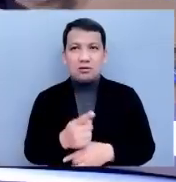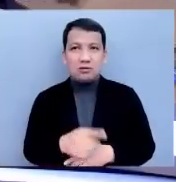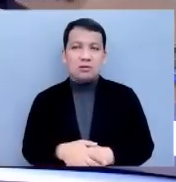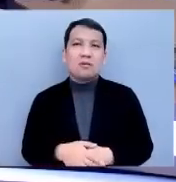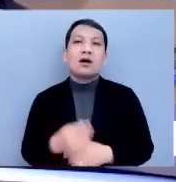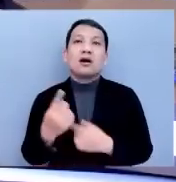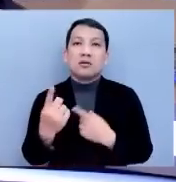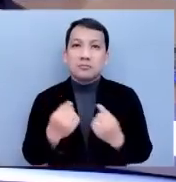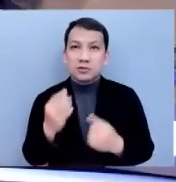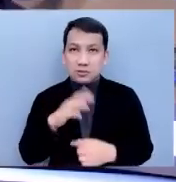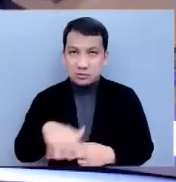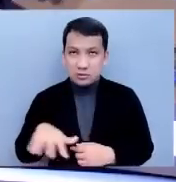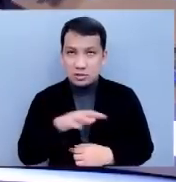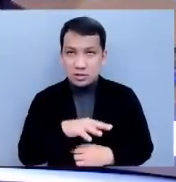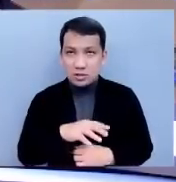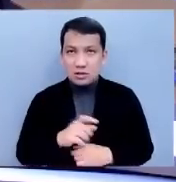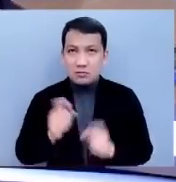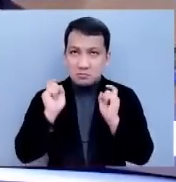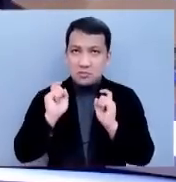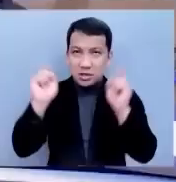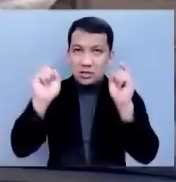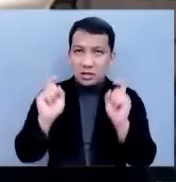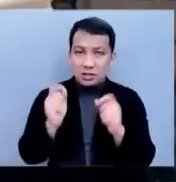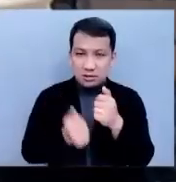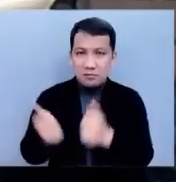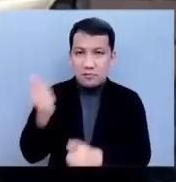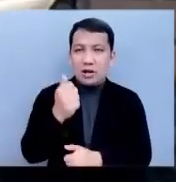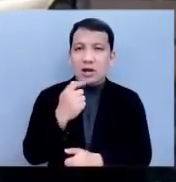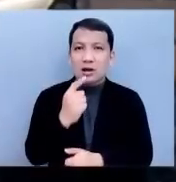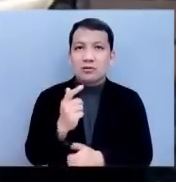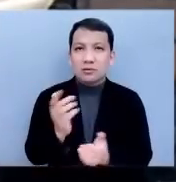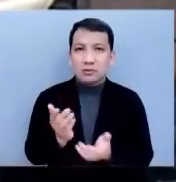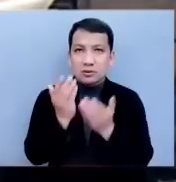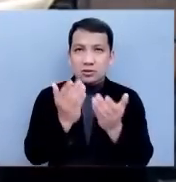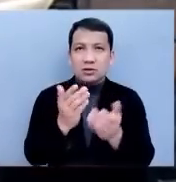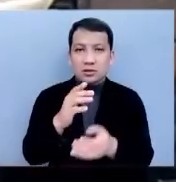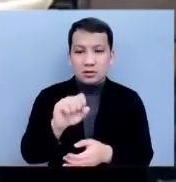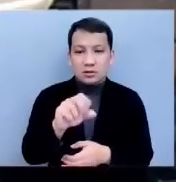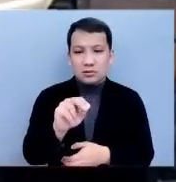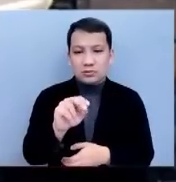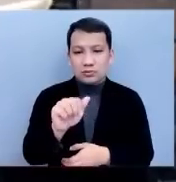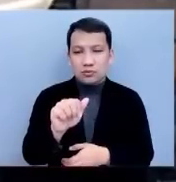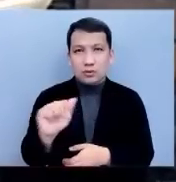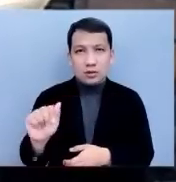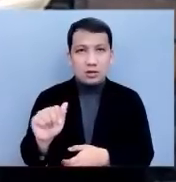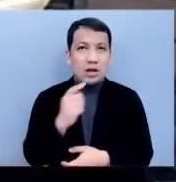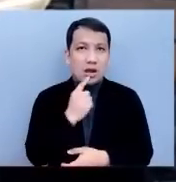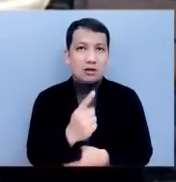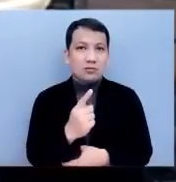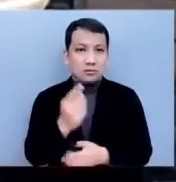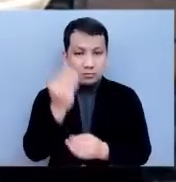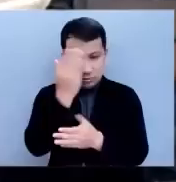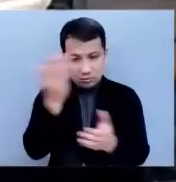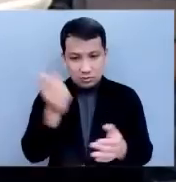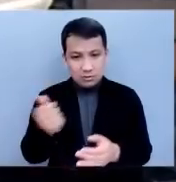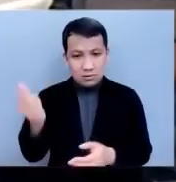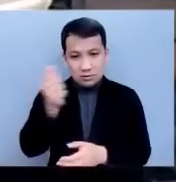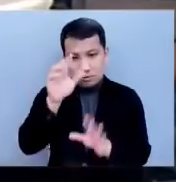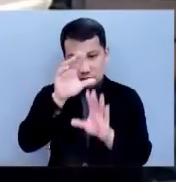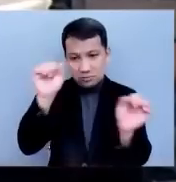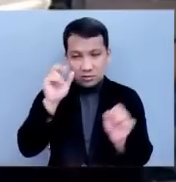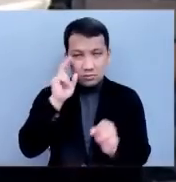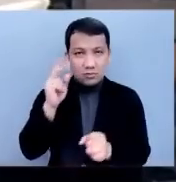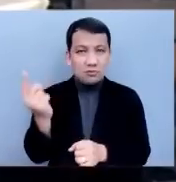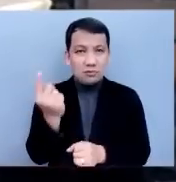ang lahat, minadaling ipasa para lang daw maihabol sa State of the Nation address. Eh, sino pa ba yung nagbibigay ng sona? Si Pangulong Marcos lang naman